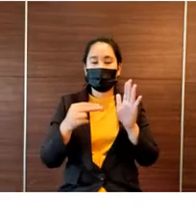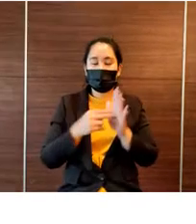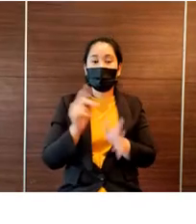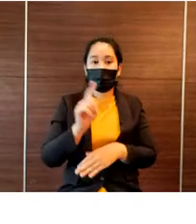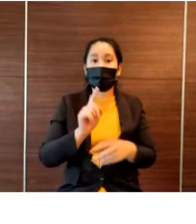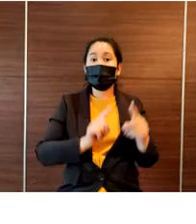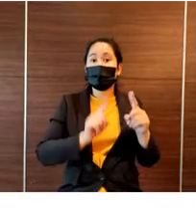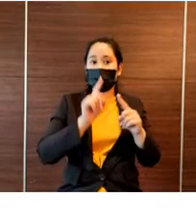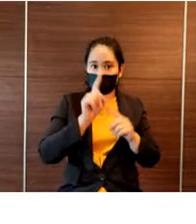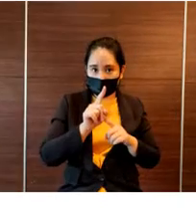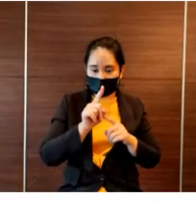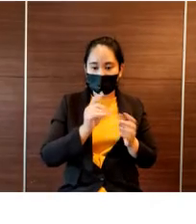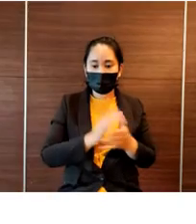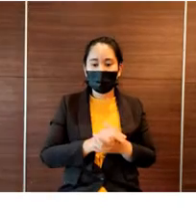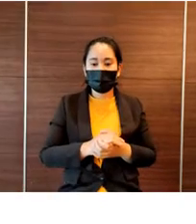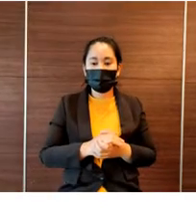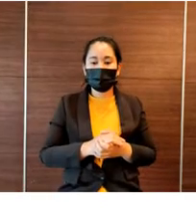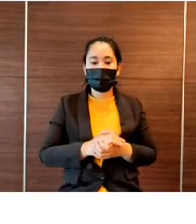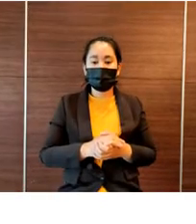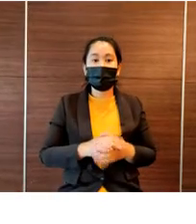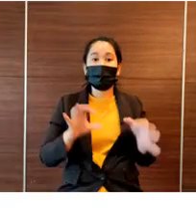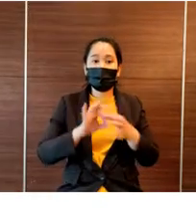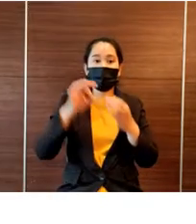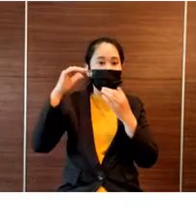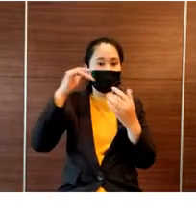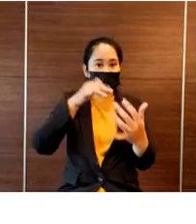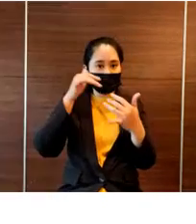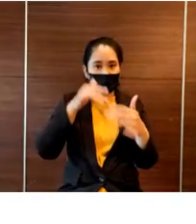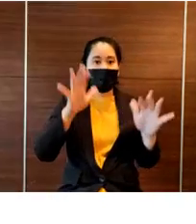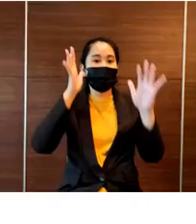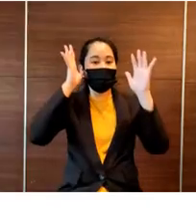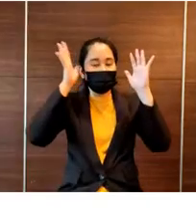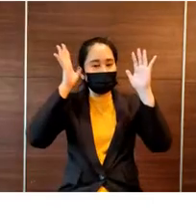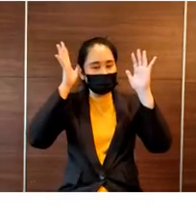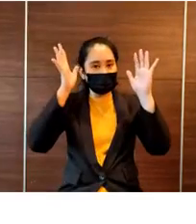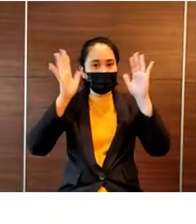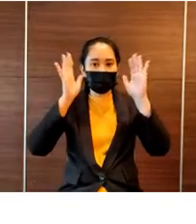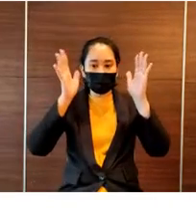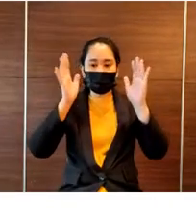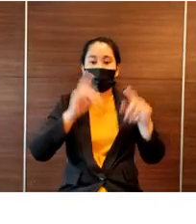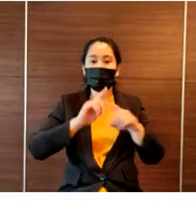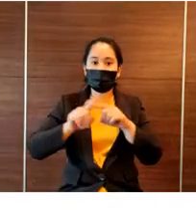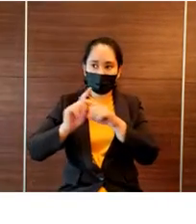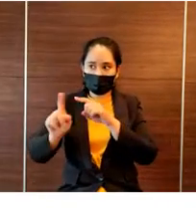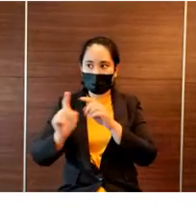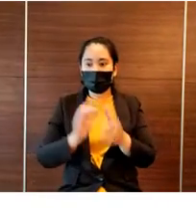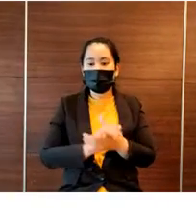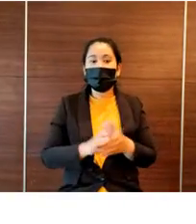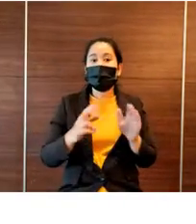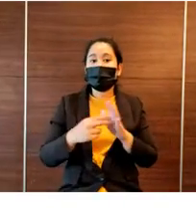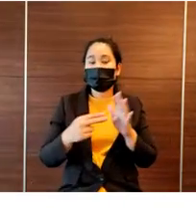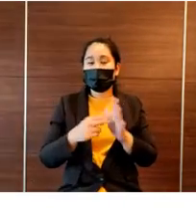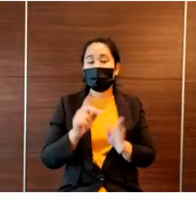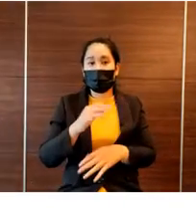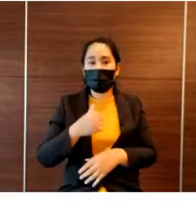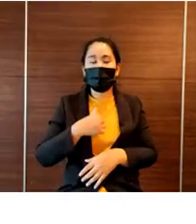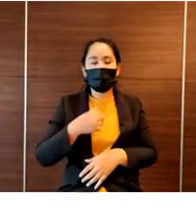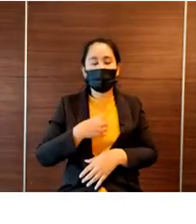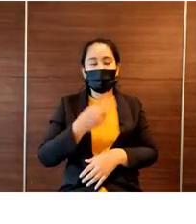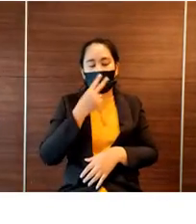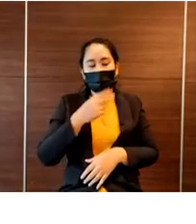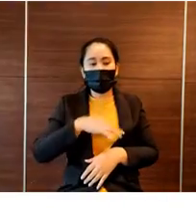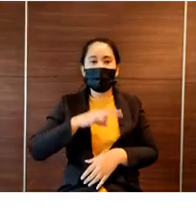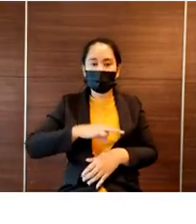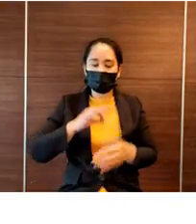1เรื่องของการสื่อสารเมสเสจเราคิดในด้านมาร์เก็ตติ้งเนาะถ้าเรารู้สึกว่าการ